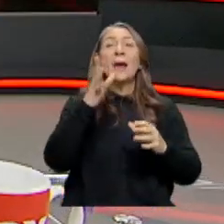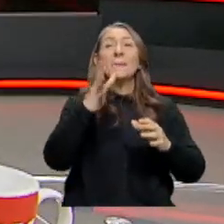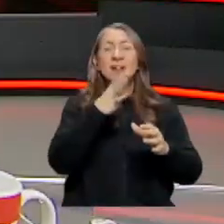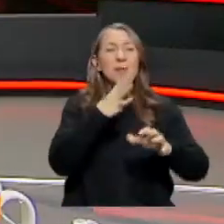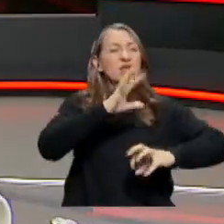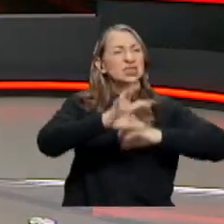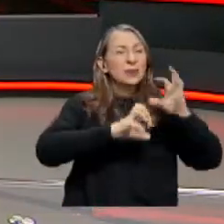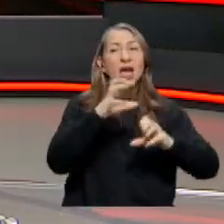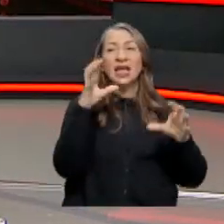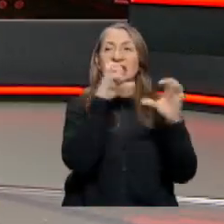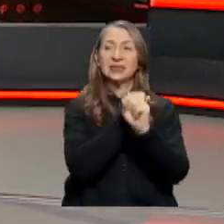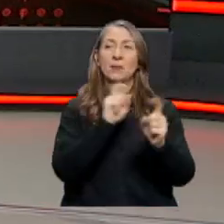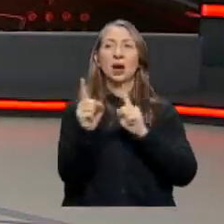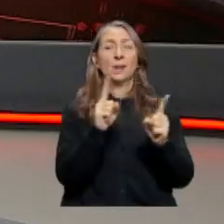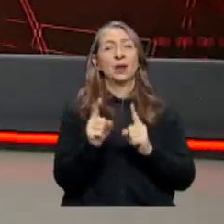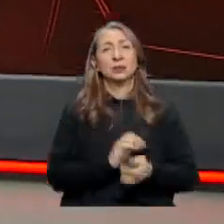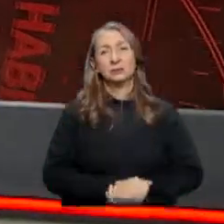istismara gizli yargılama.